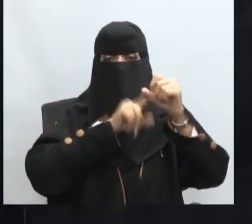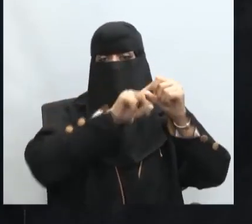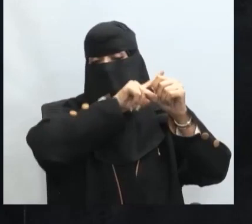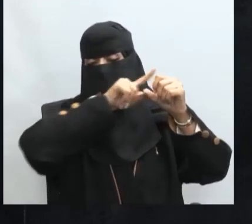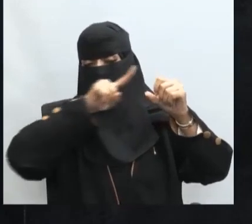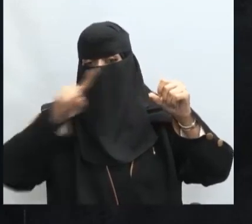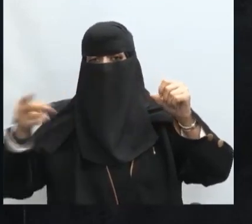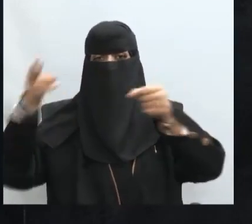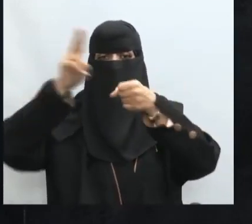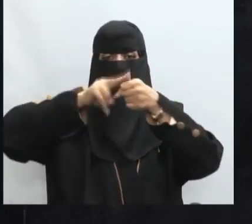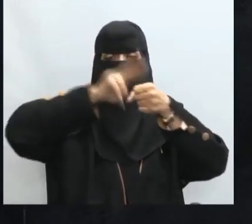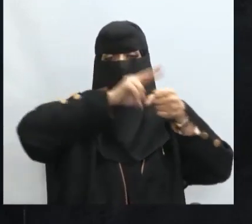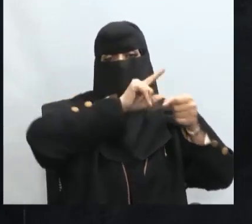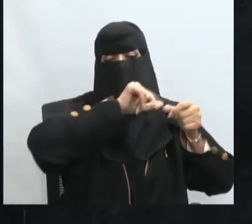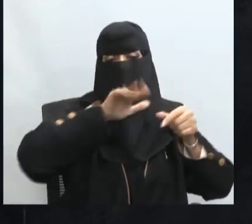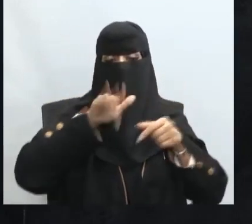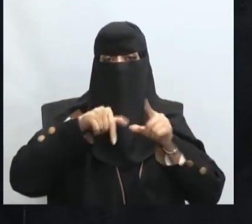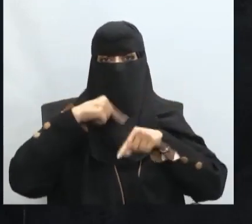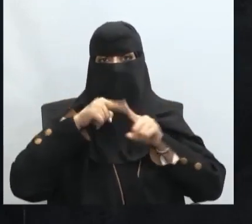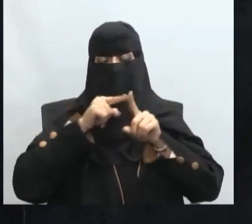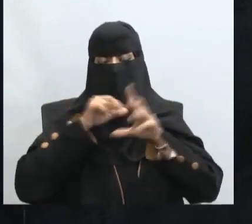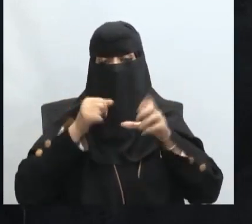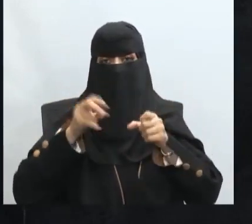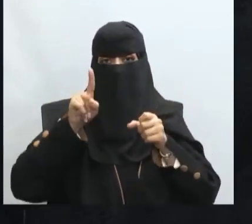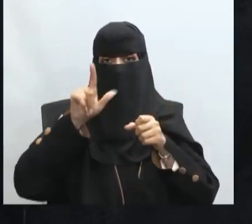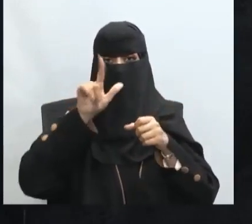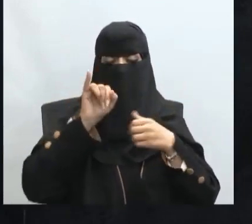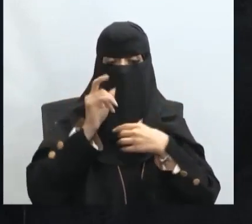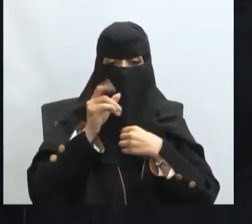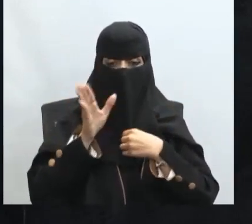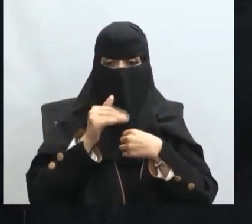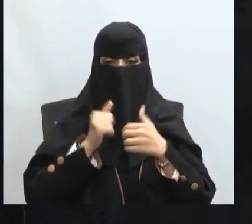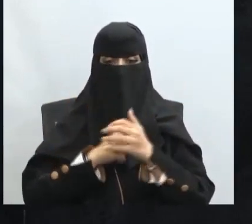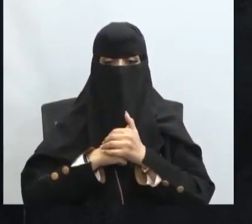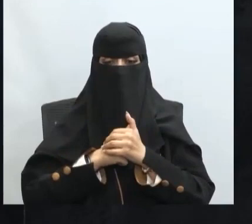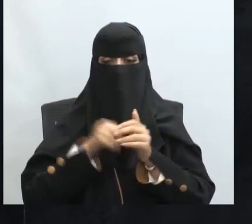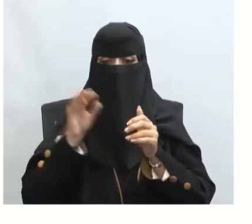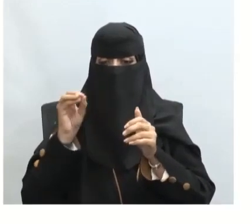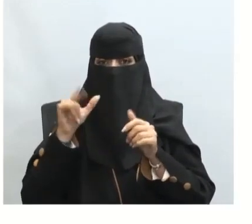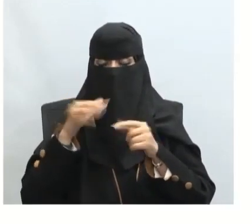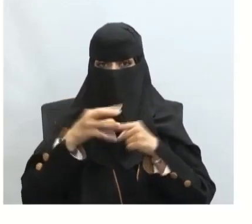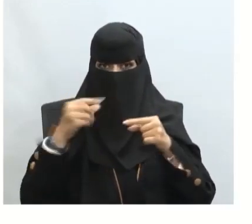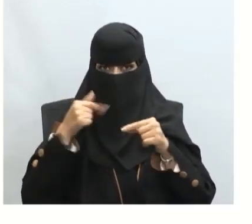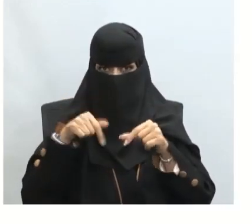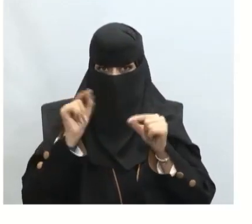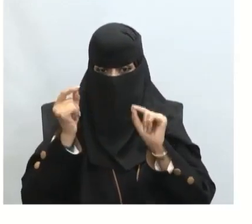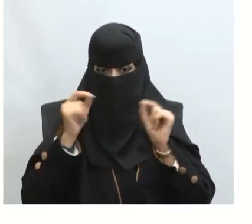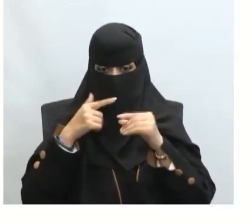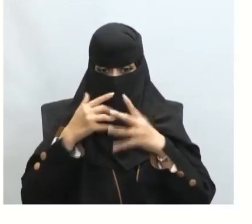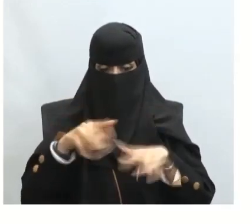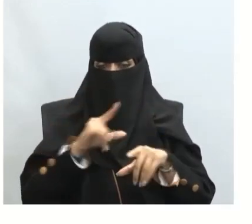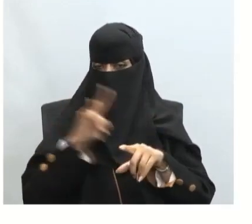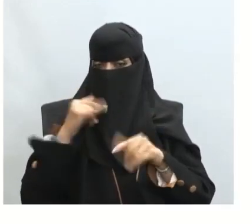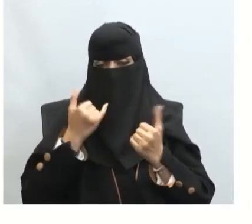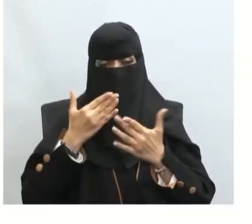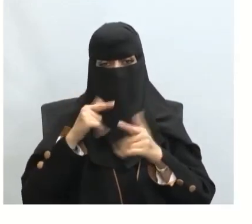فتتكرر اكثر من مره فهذا هو المقصود بالبلم بالاضافه هل يتم فقد ذرات هنا هنا لا